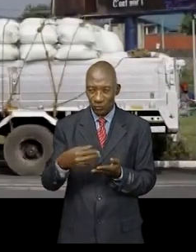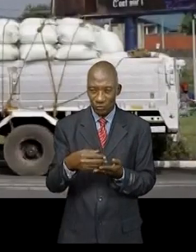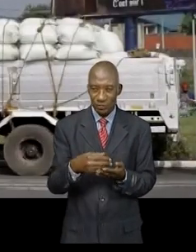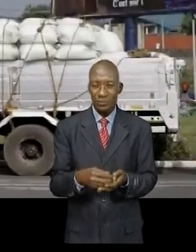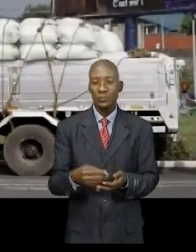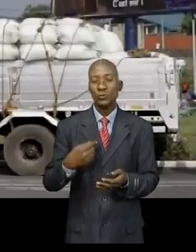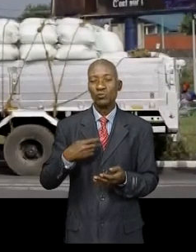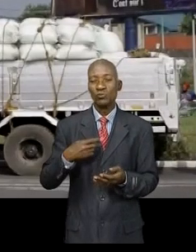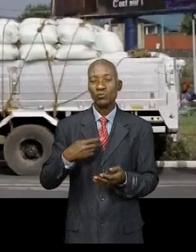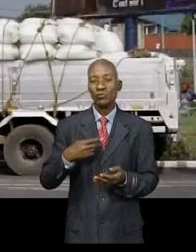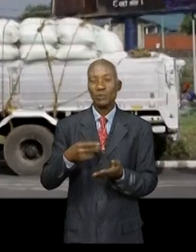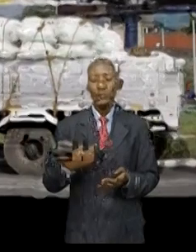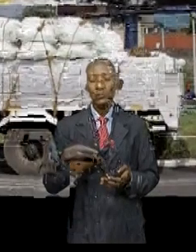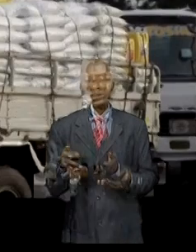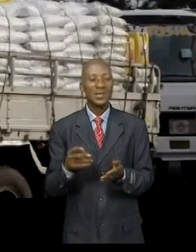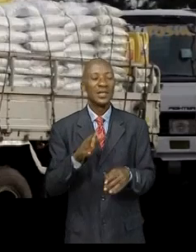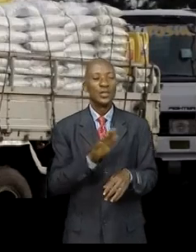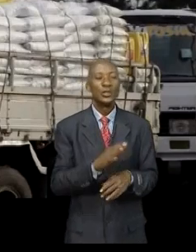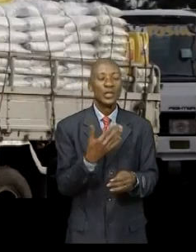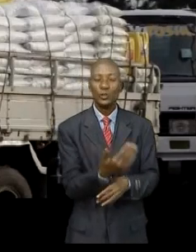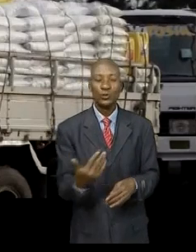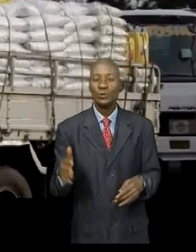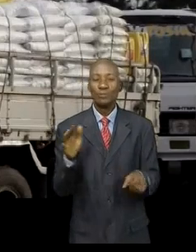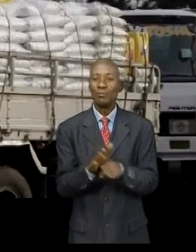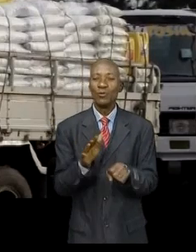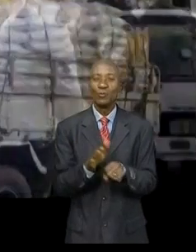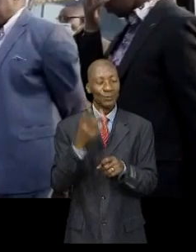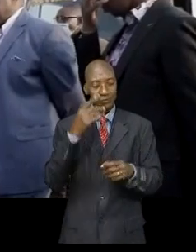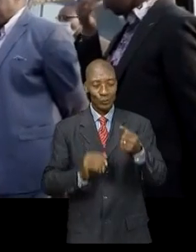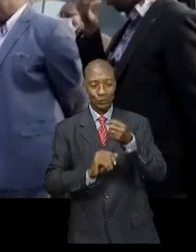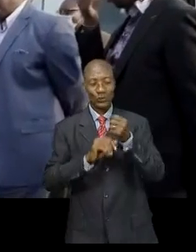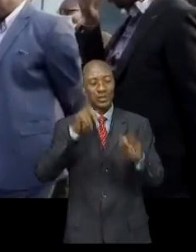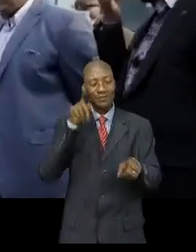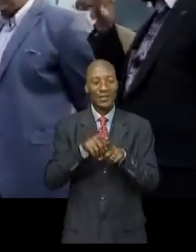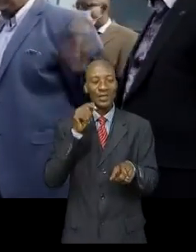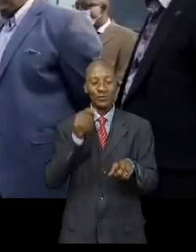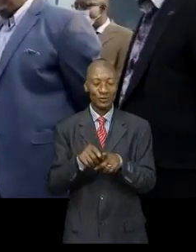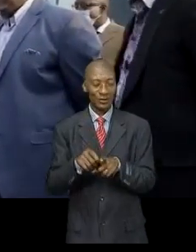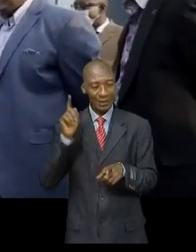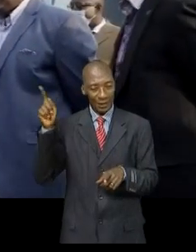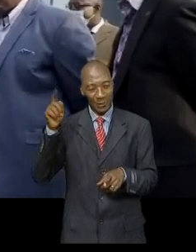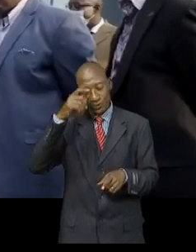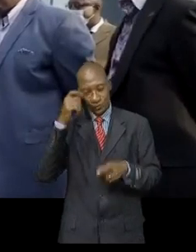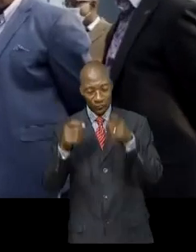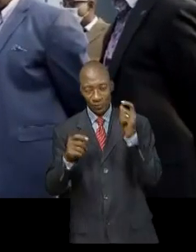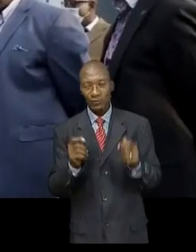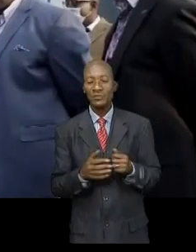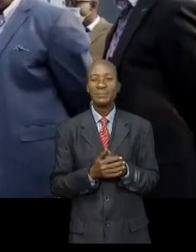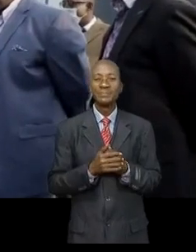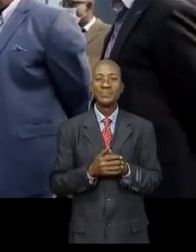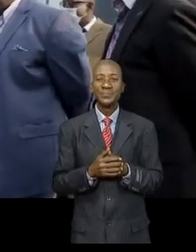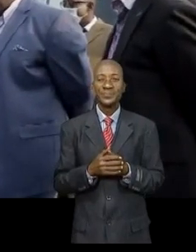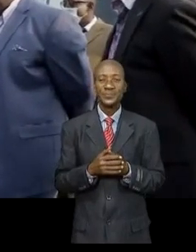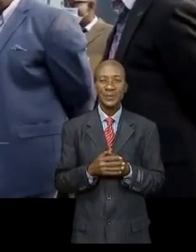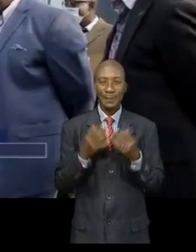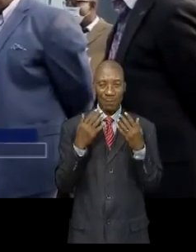Sur conseil d'ailleurs du numéro 1 congolais, c'est-à-dire du président de la République. C'est lui qui nous a conseillé de venir sur place et de